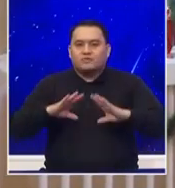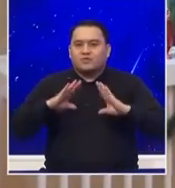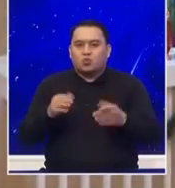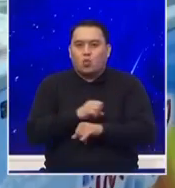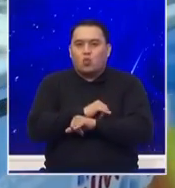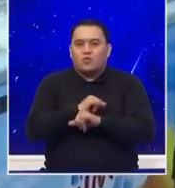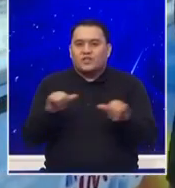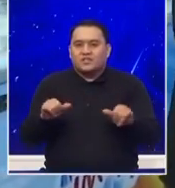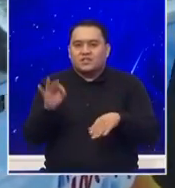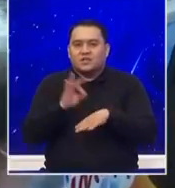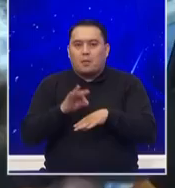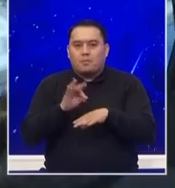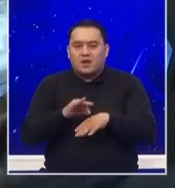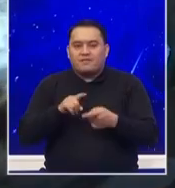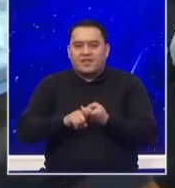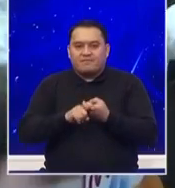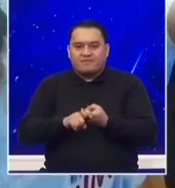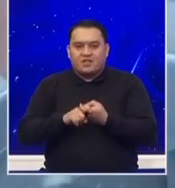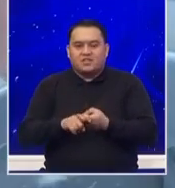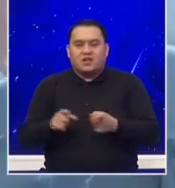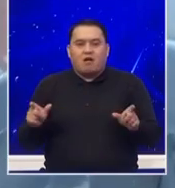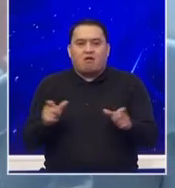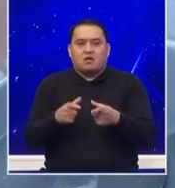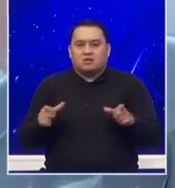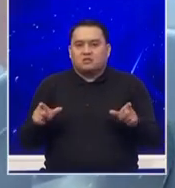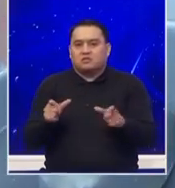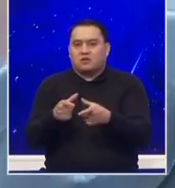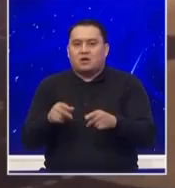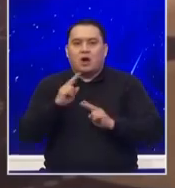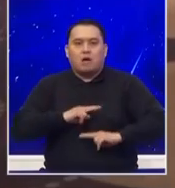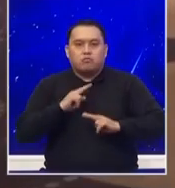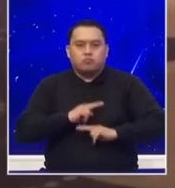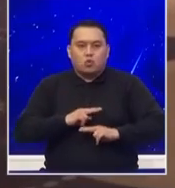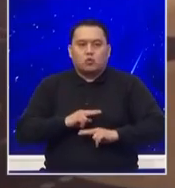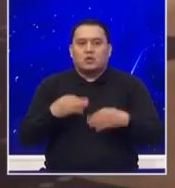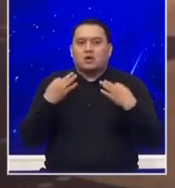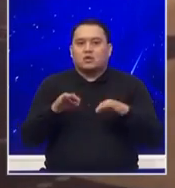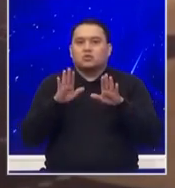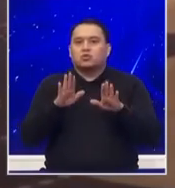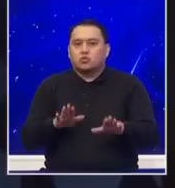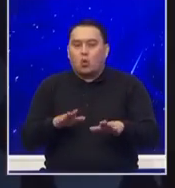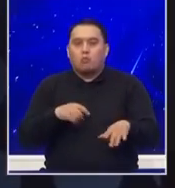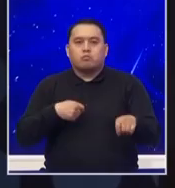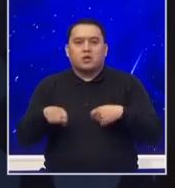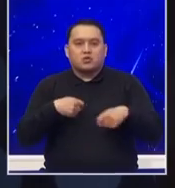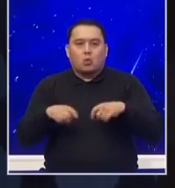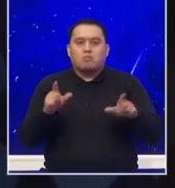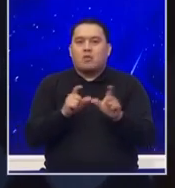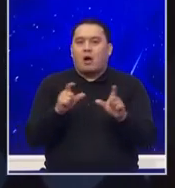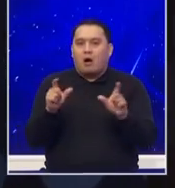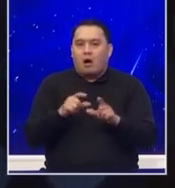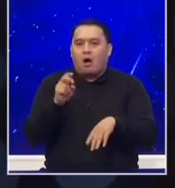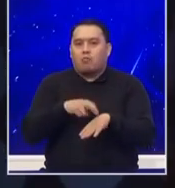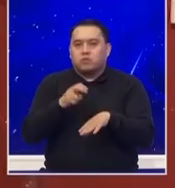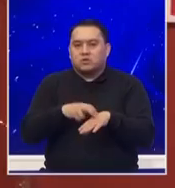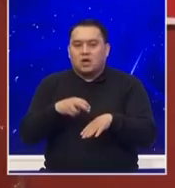эпидситуации областного центра повлекло за собой ряд ограничений. Так, например, работать бесперебойно разрешается только продуктовым магазинам,